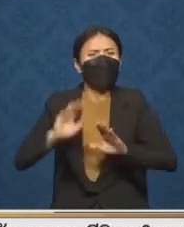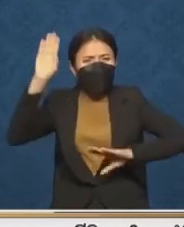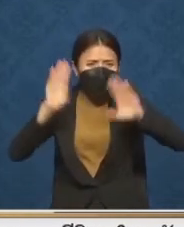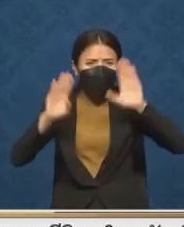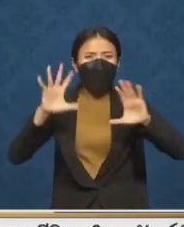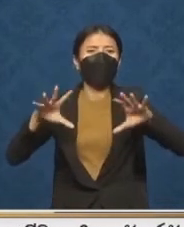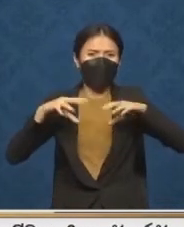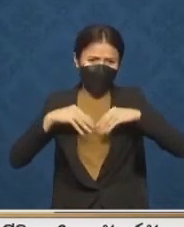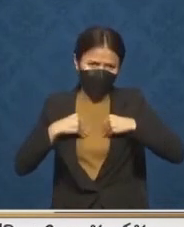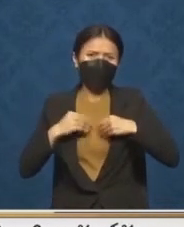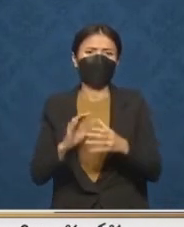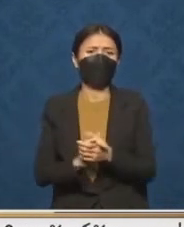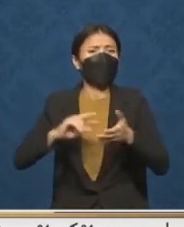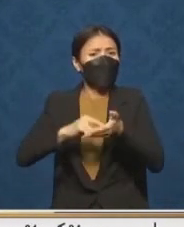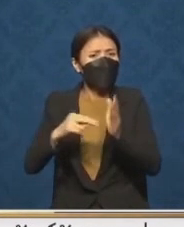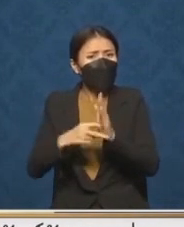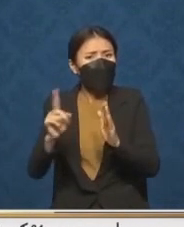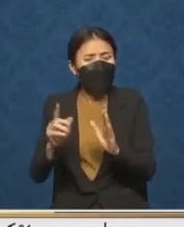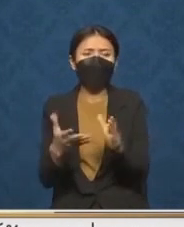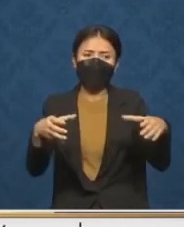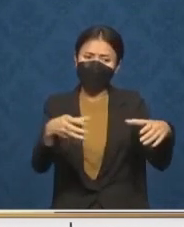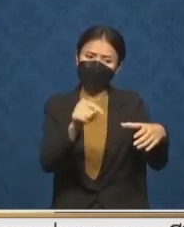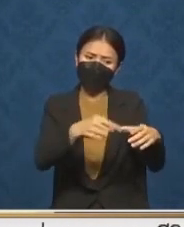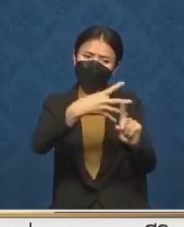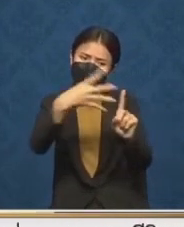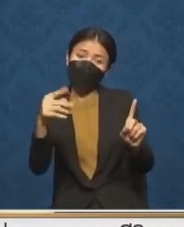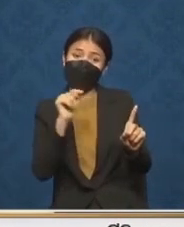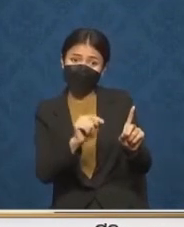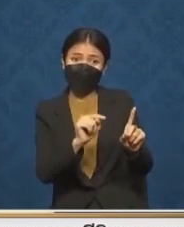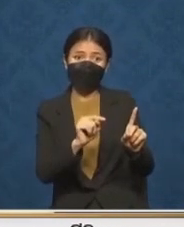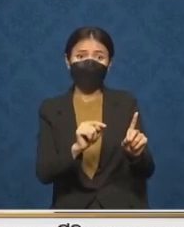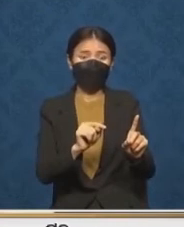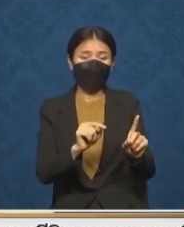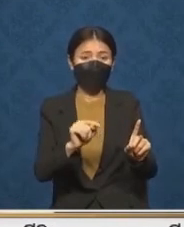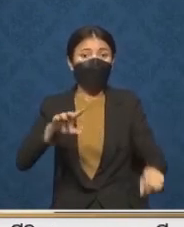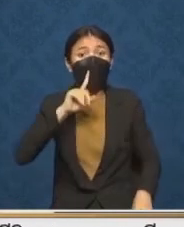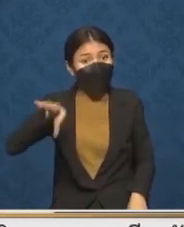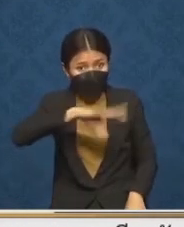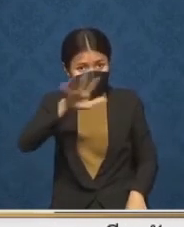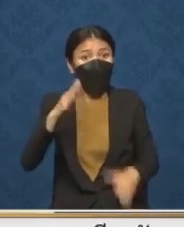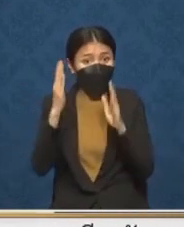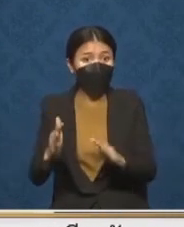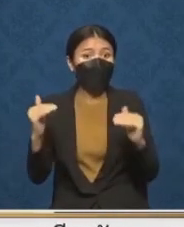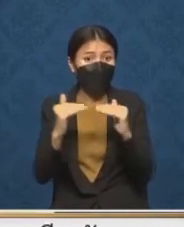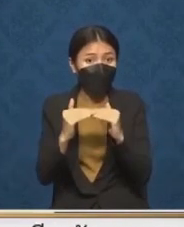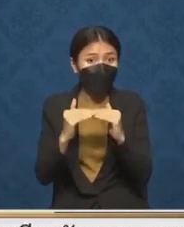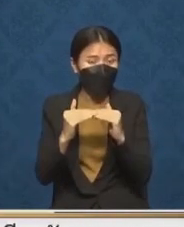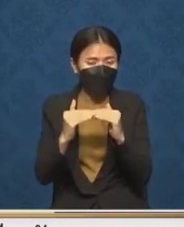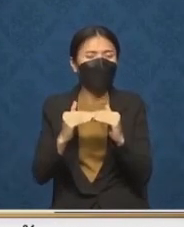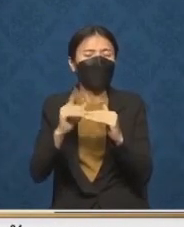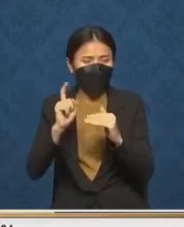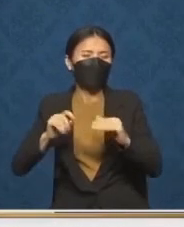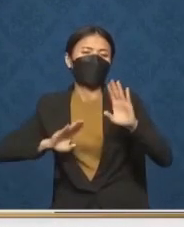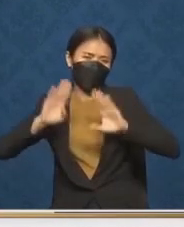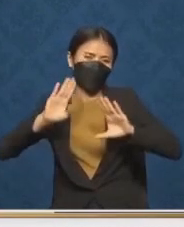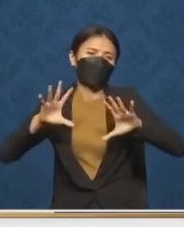านเห็นว่ากลุ่มคนที่มีความหลากหลายทางเพศเป็นมนุษย์เหมือนพวกท่านและท่านกำลังจะคื